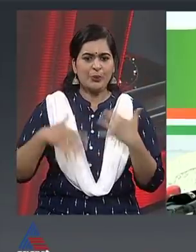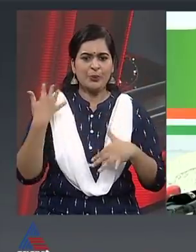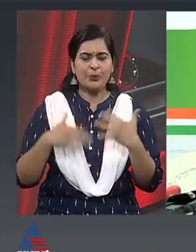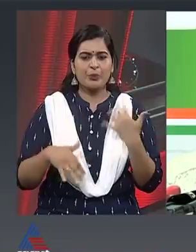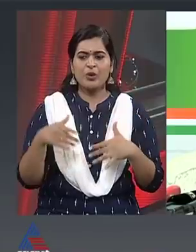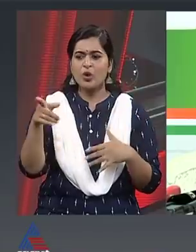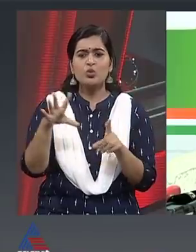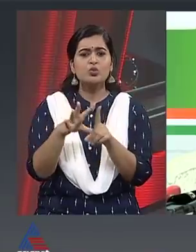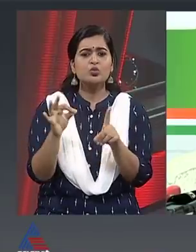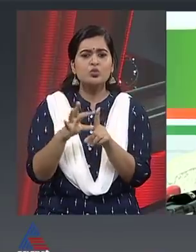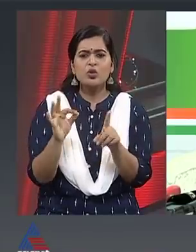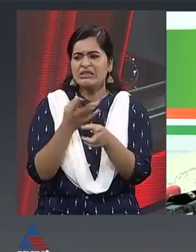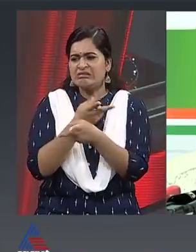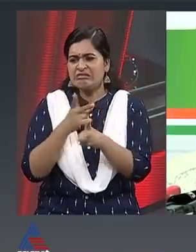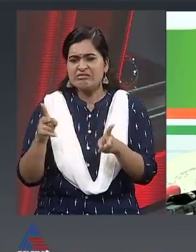ശയനപ്രദക്ഷിണം ചെയ്തും